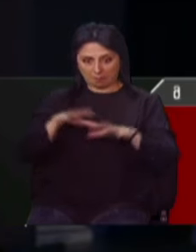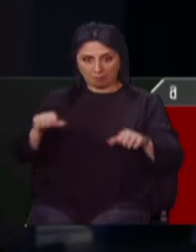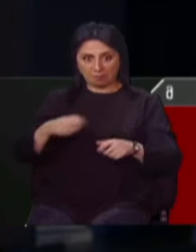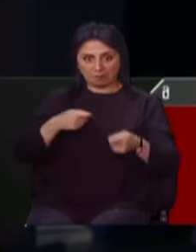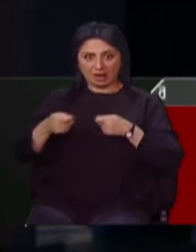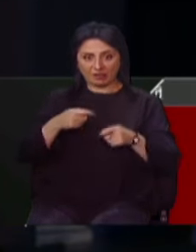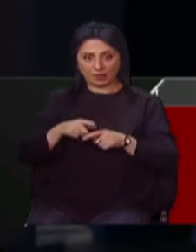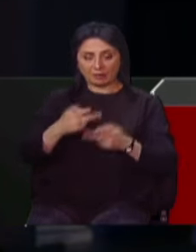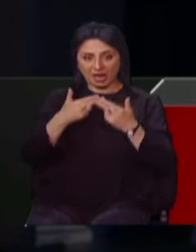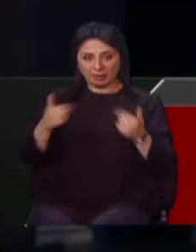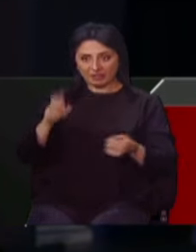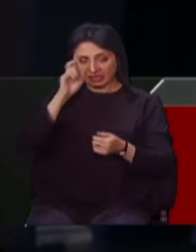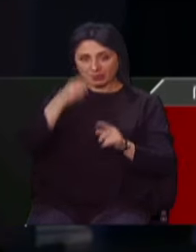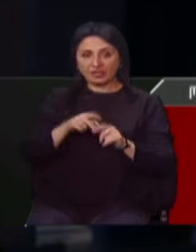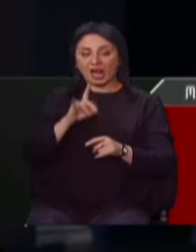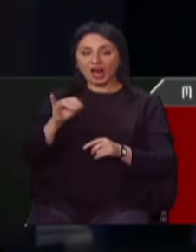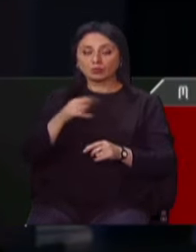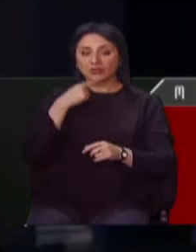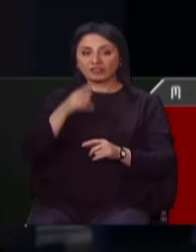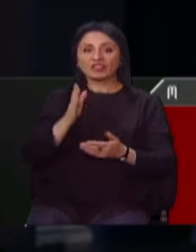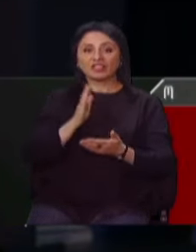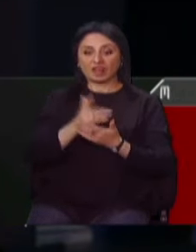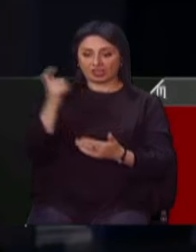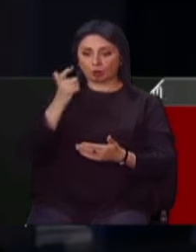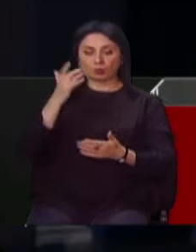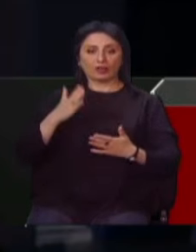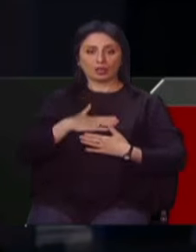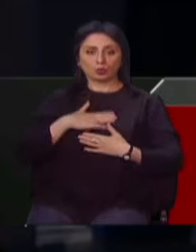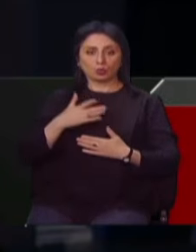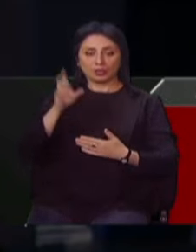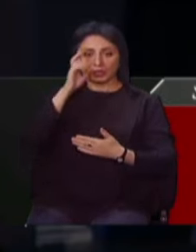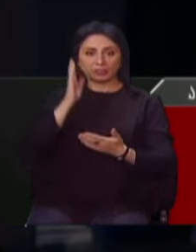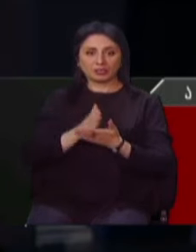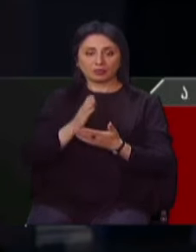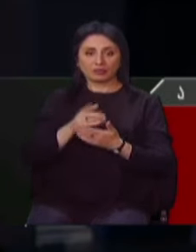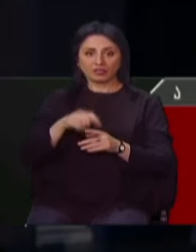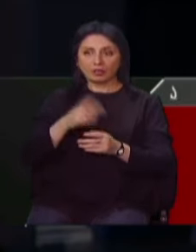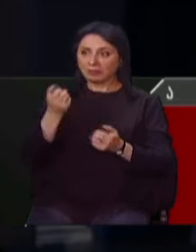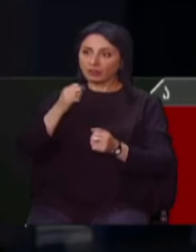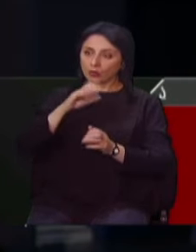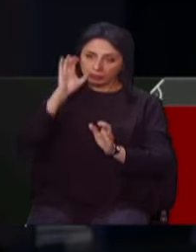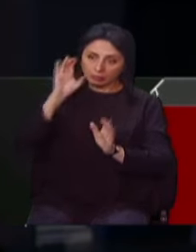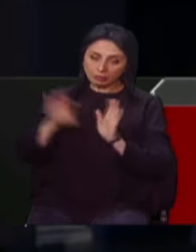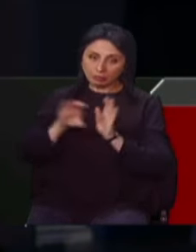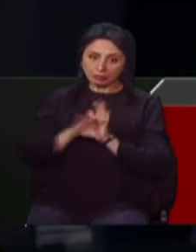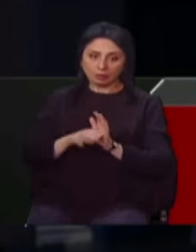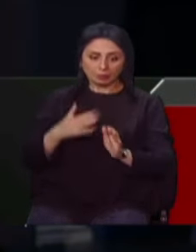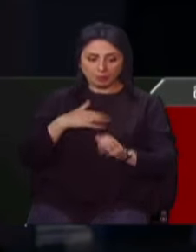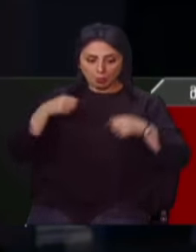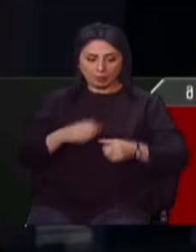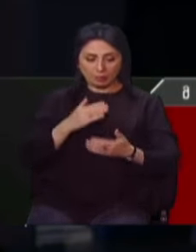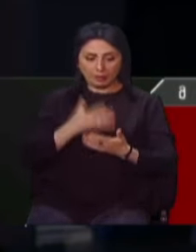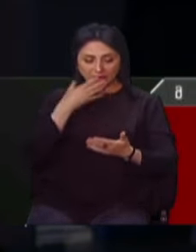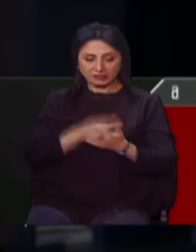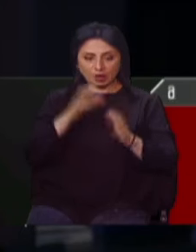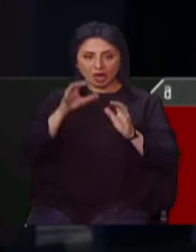მართლობის ამღიარებელი სახელმწიფო, არ უნდა ვთქვათ, რომ ვართ სუვერენული სახელმწიფო, რომელსაც გვაქვს მივიღოთ უფლება ისეთი კანონი,